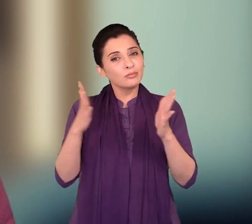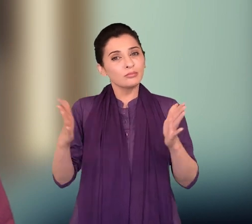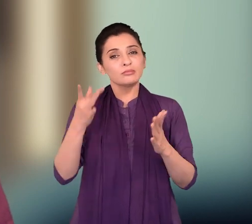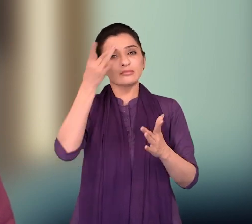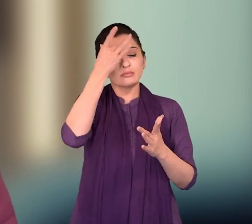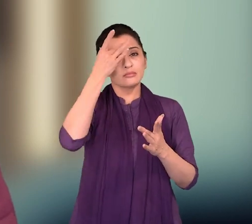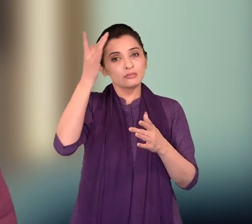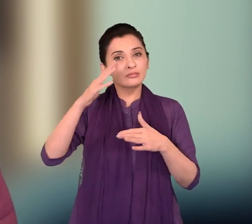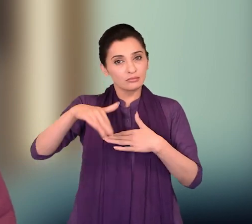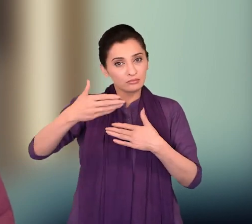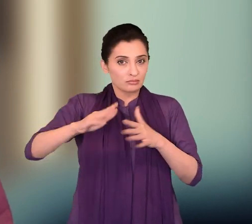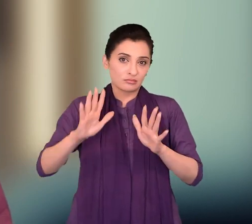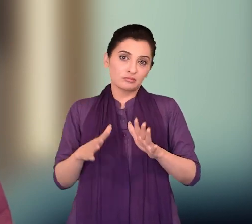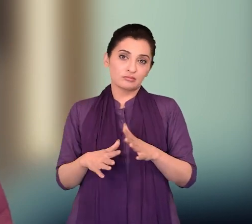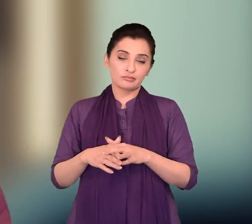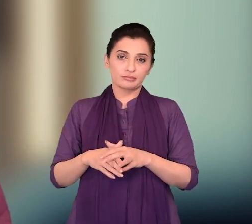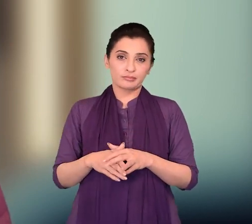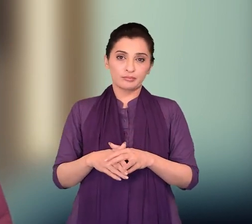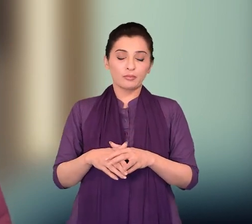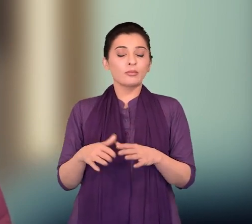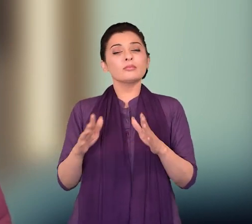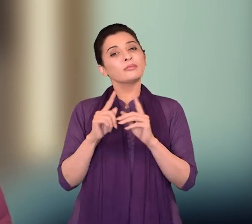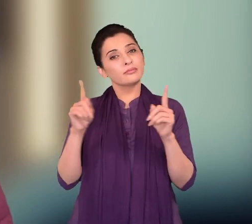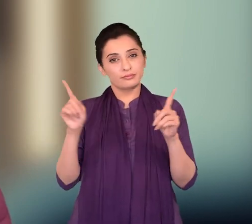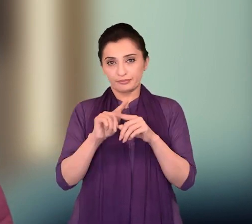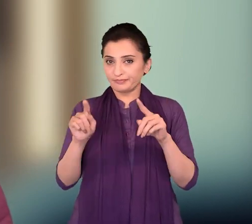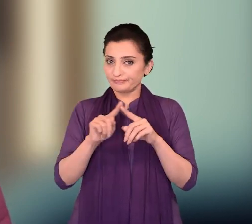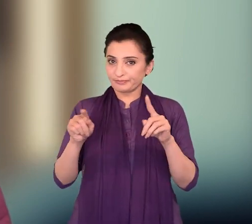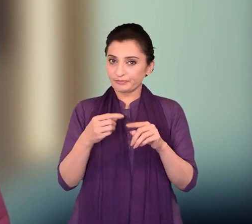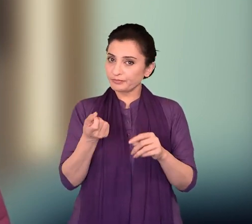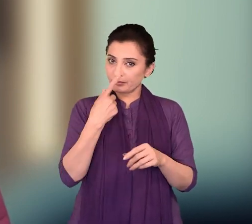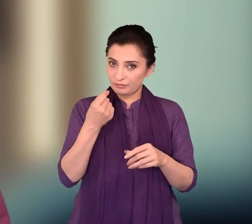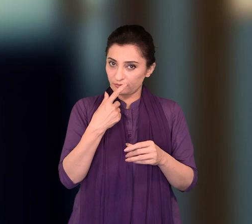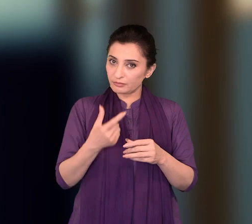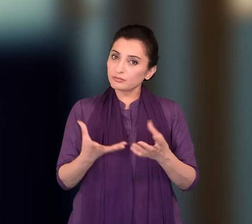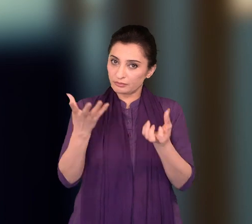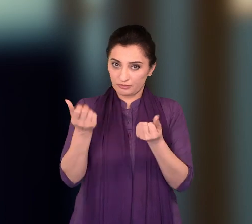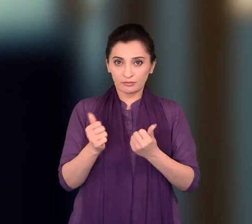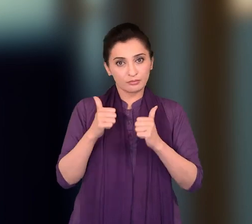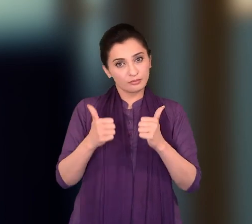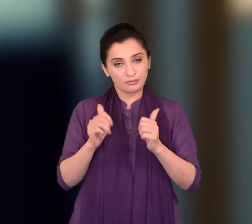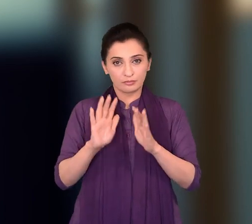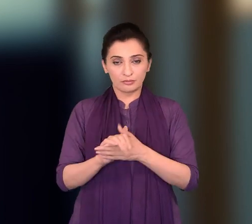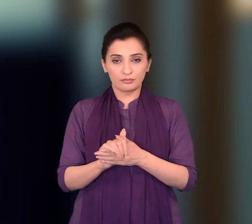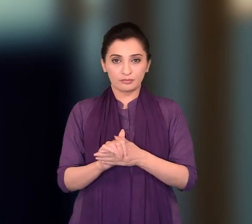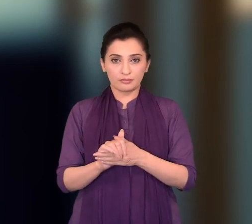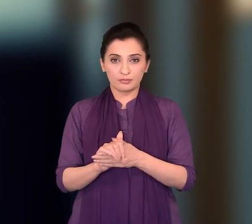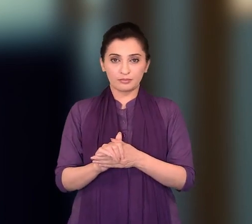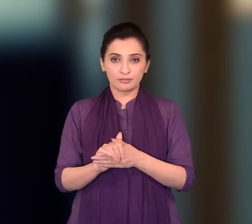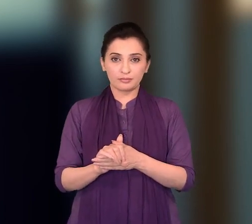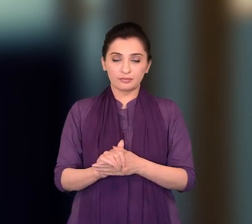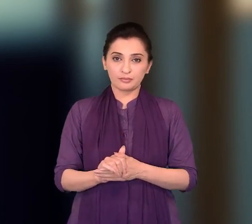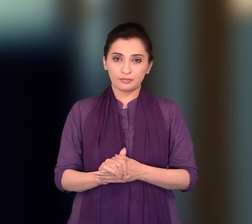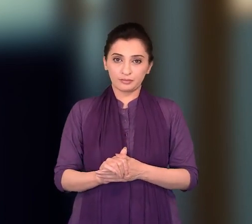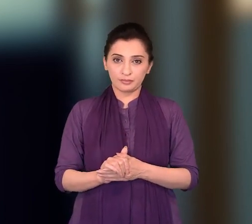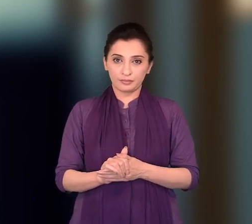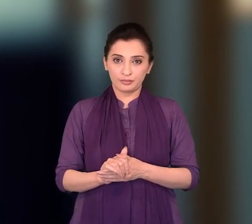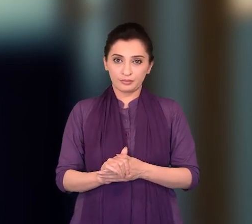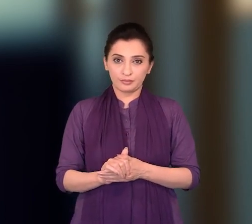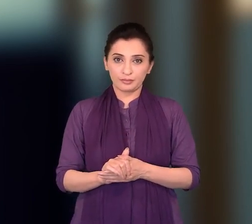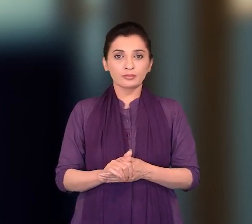دیٹ کین بی ہیپننگ اینڈ دے کین بی ملینز آف ڈائگنوسز کمنگ اپ. سو بیسکلی لائک ان